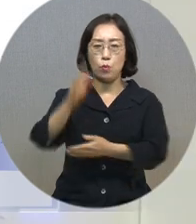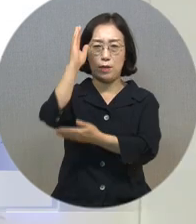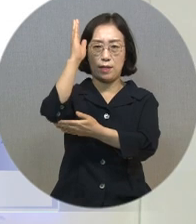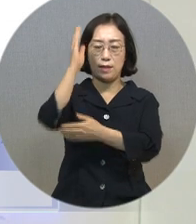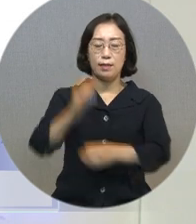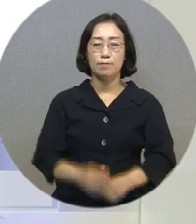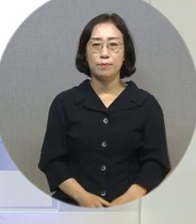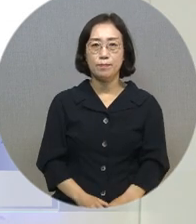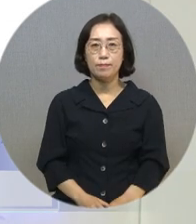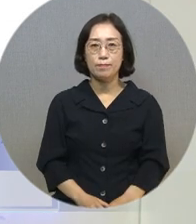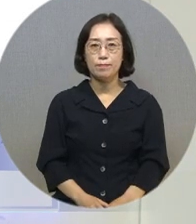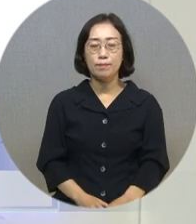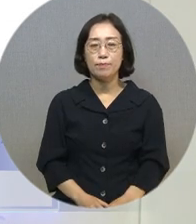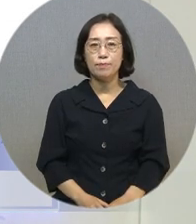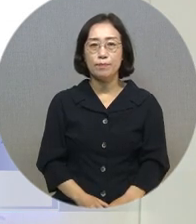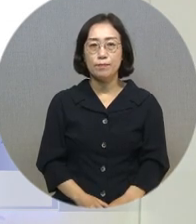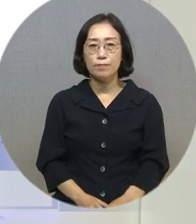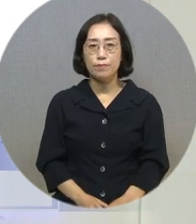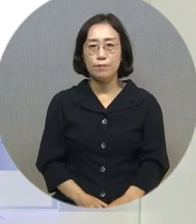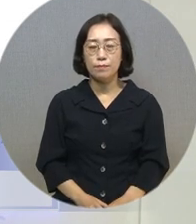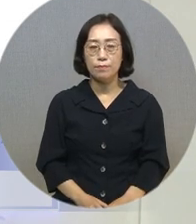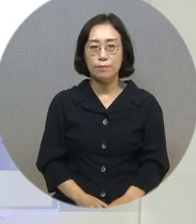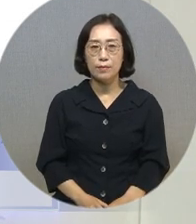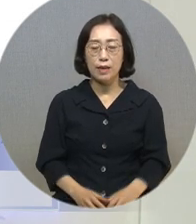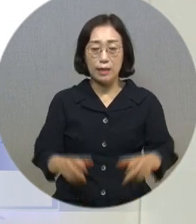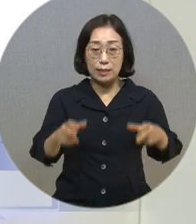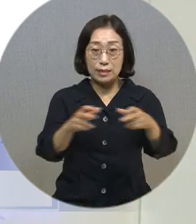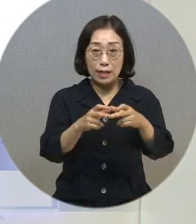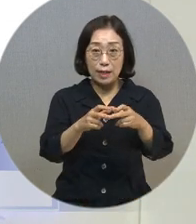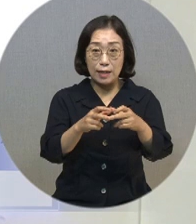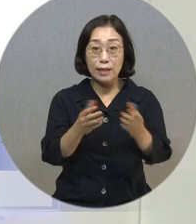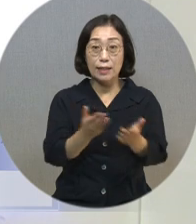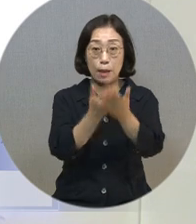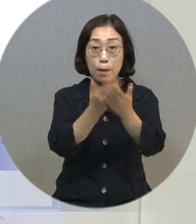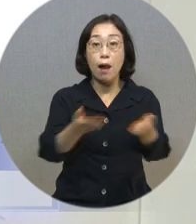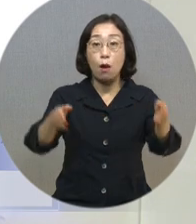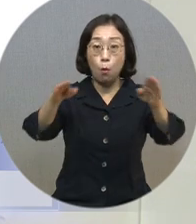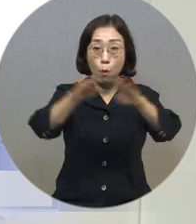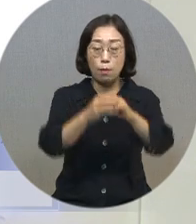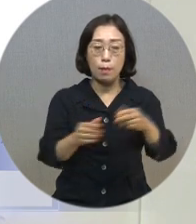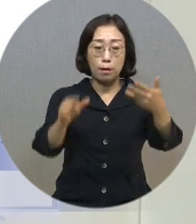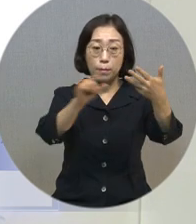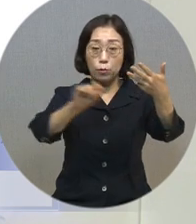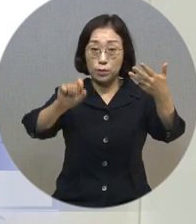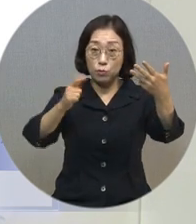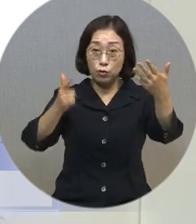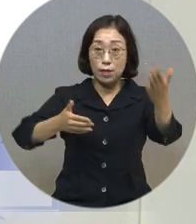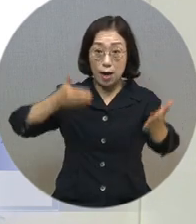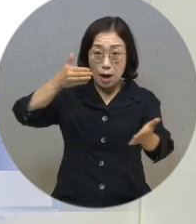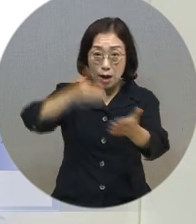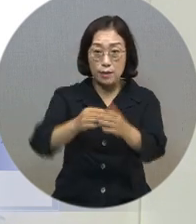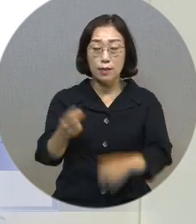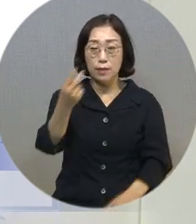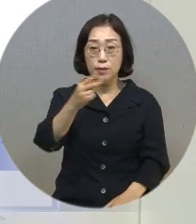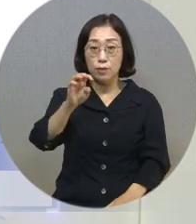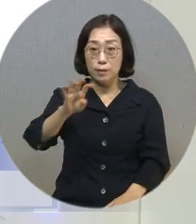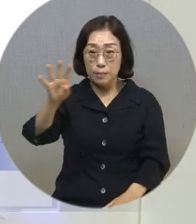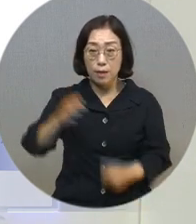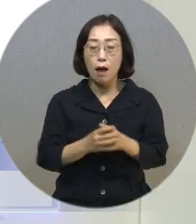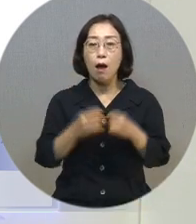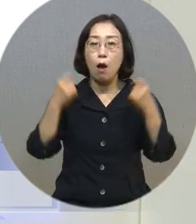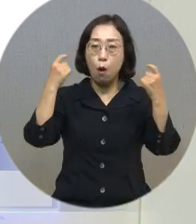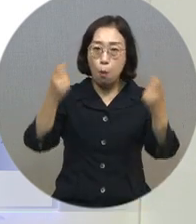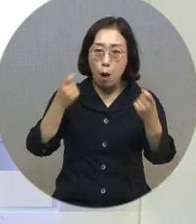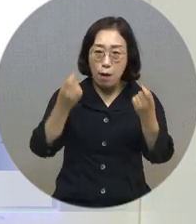말했습니다 다음 뉴스입니다 한국 장행 개발원이 오는 8월 16일까지 2024년 관광일자리